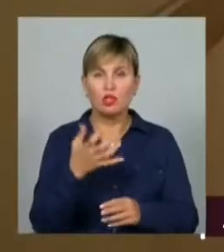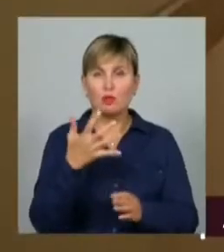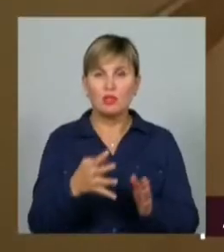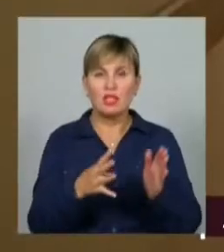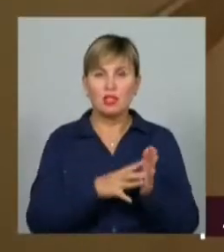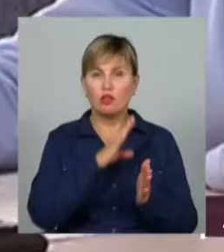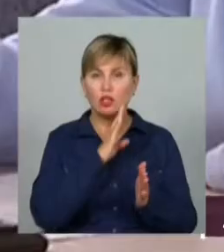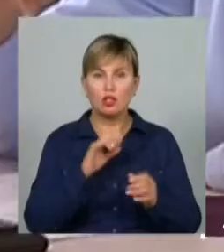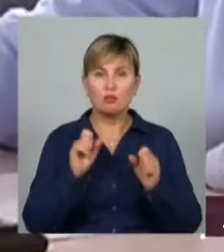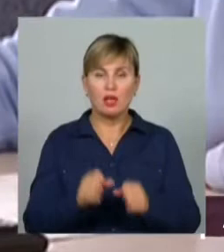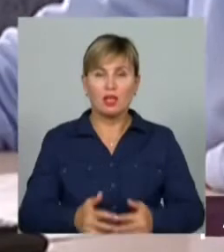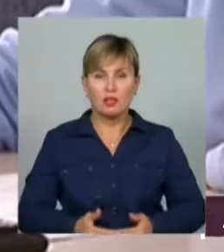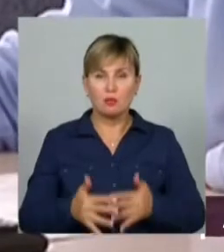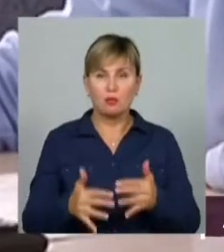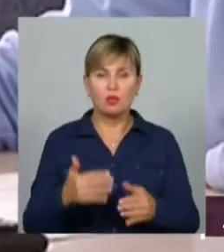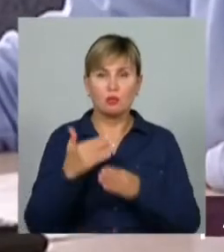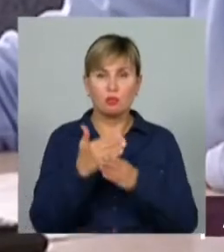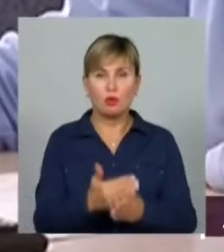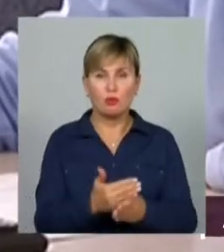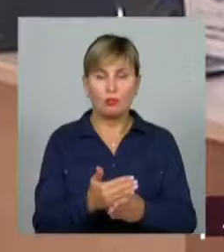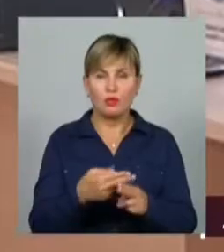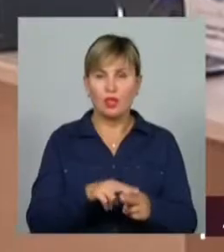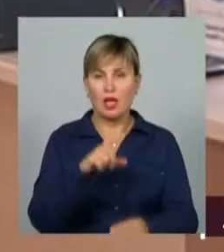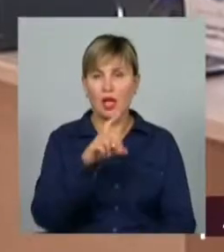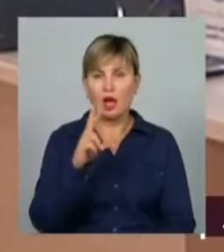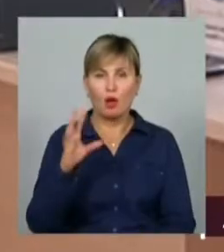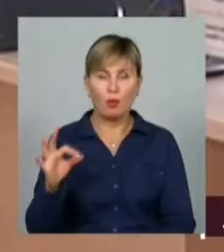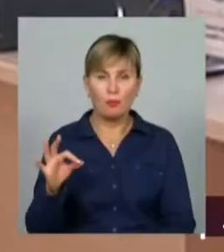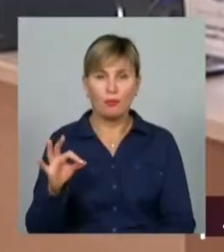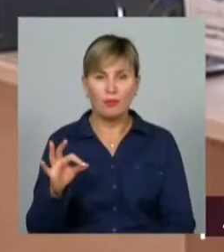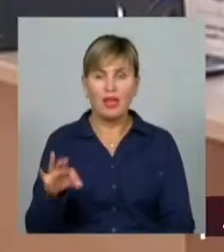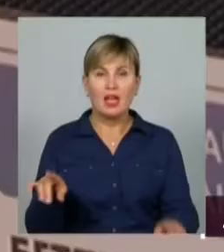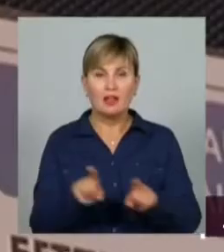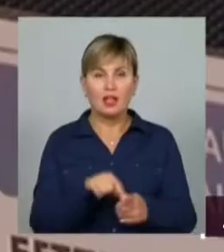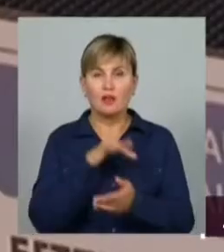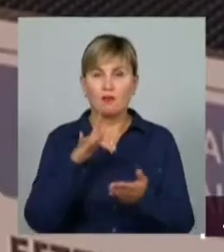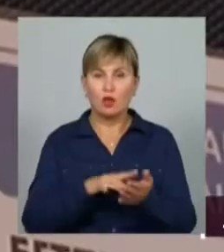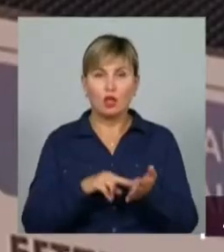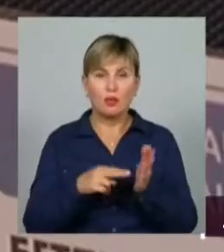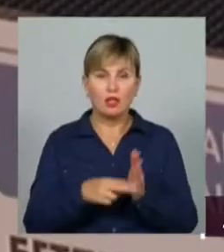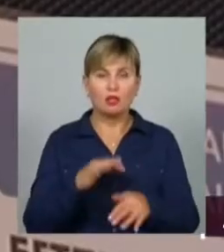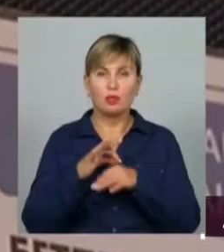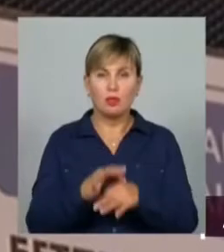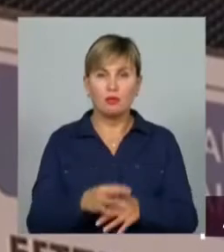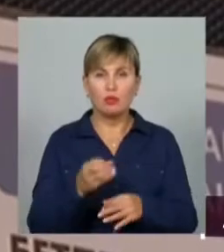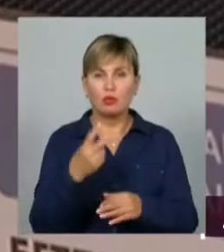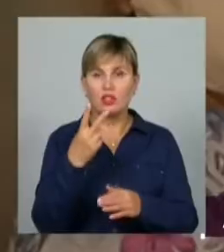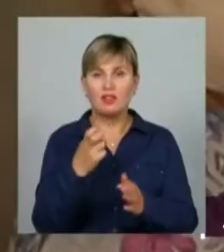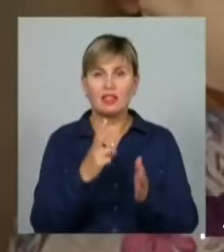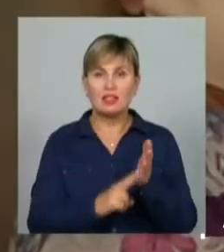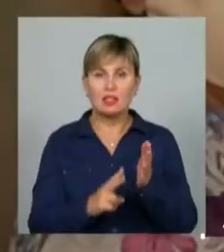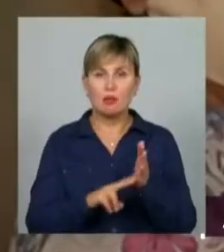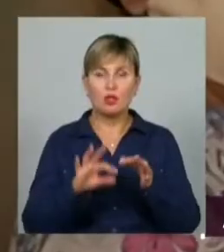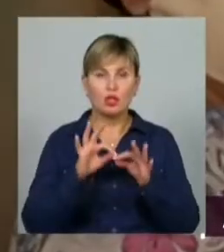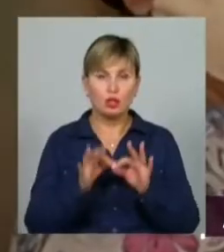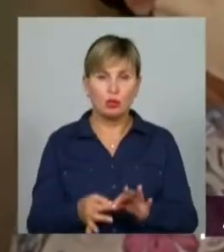459 женщин смогли забеременеть с помощью данной репродуктивной технологии. Также в городе планируется провести еще 270